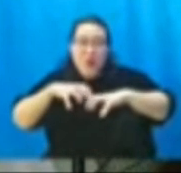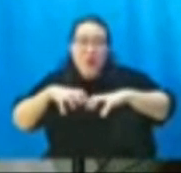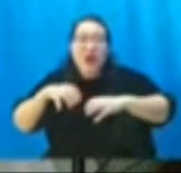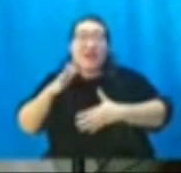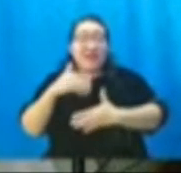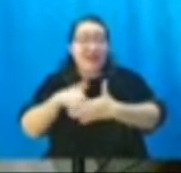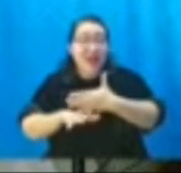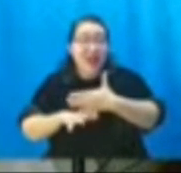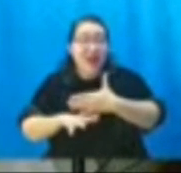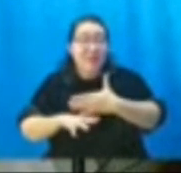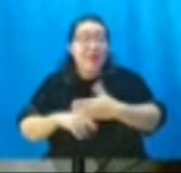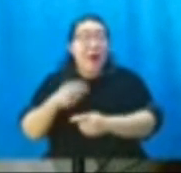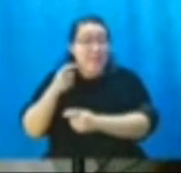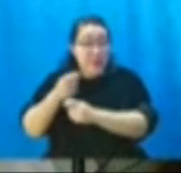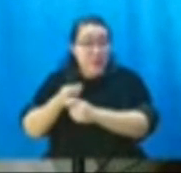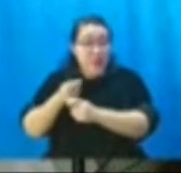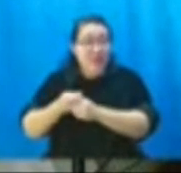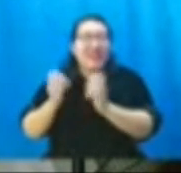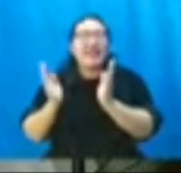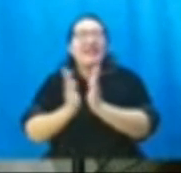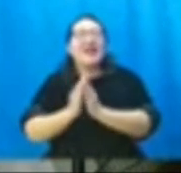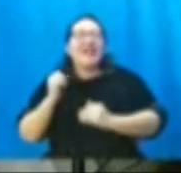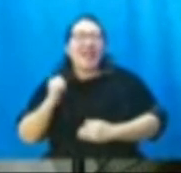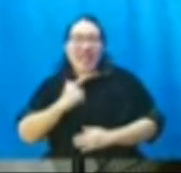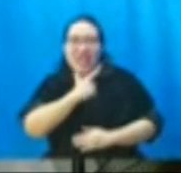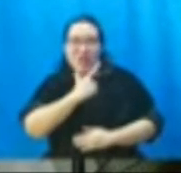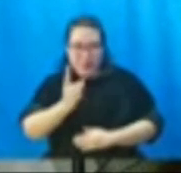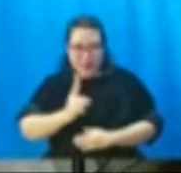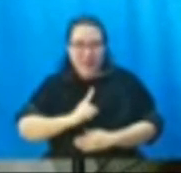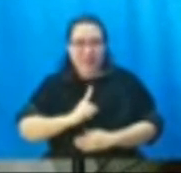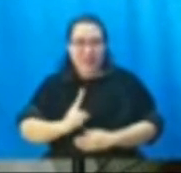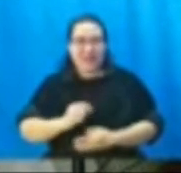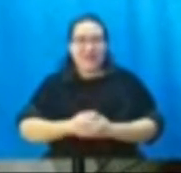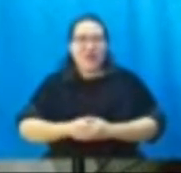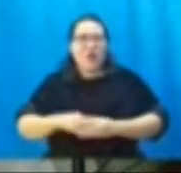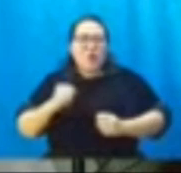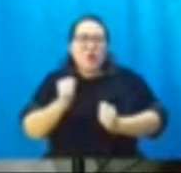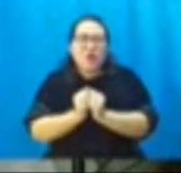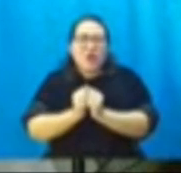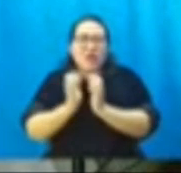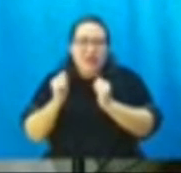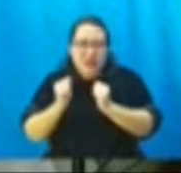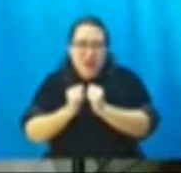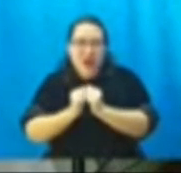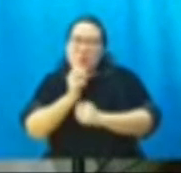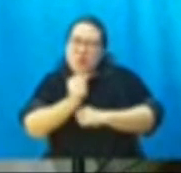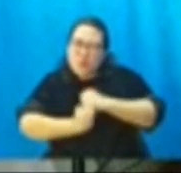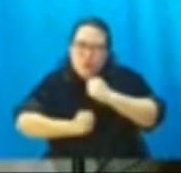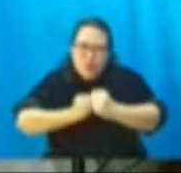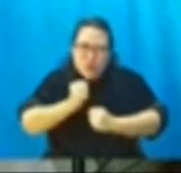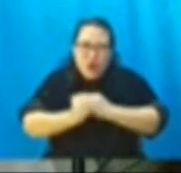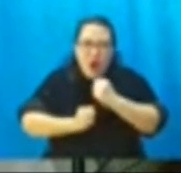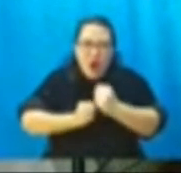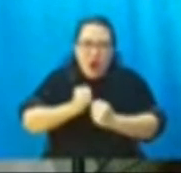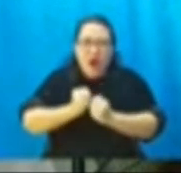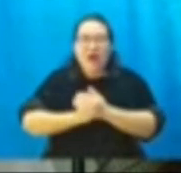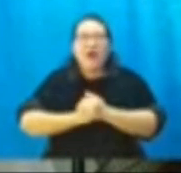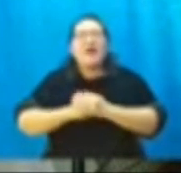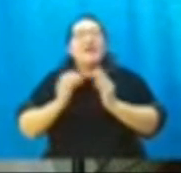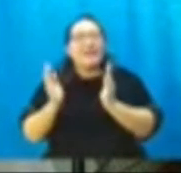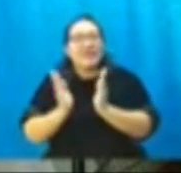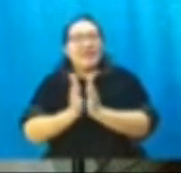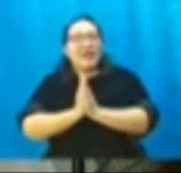dalam hidup kita Hai dengan penuh perjuangan tentu saja ini tentu saja